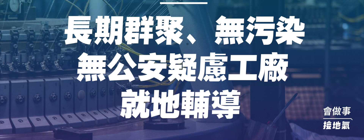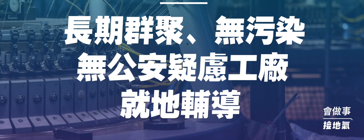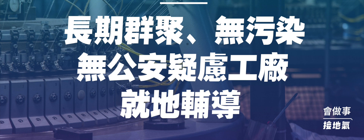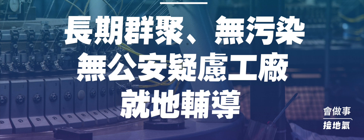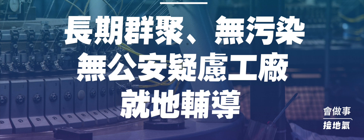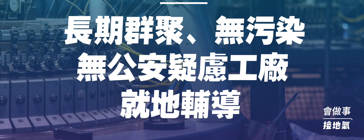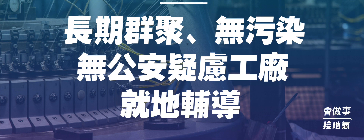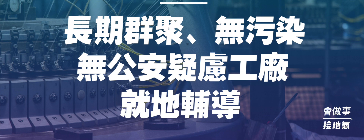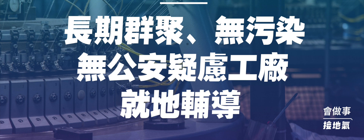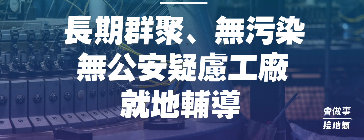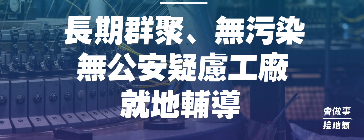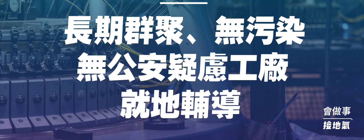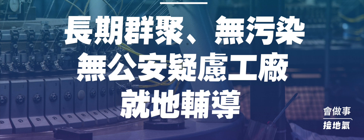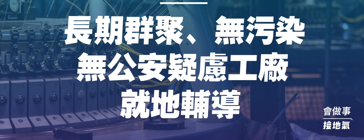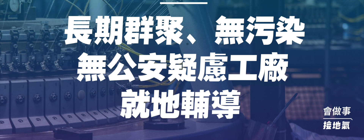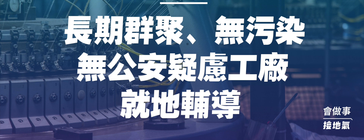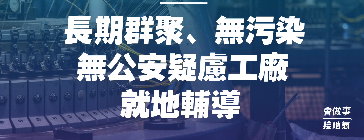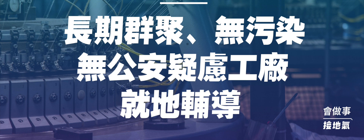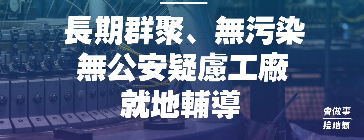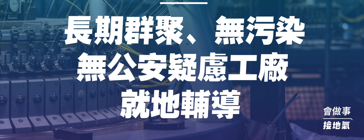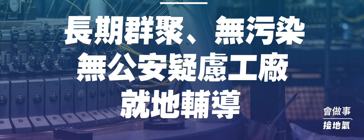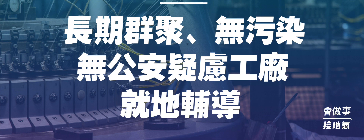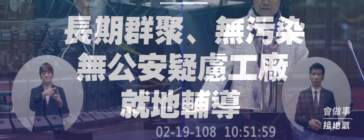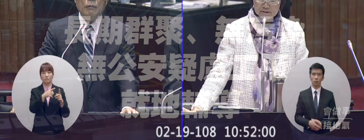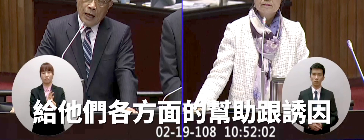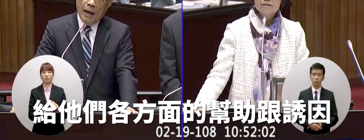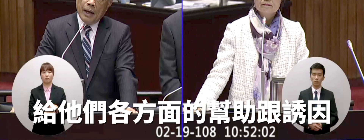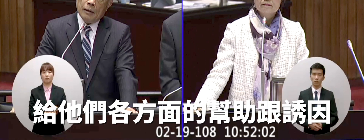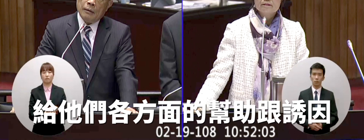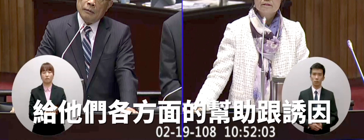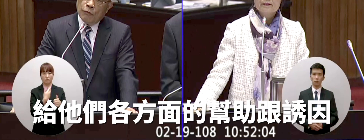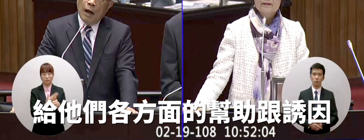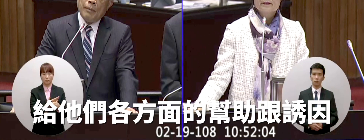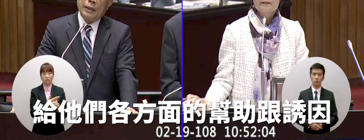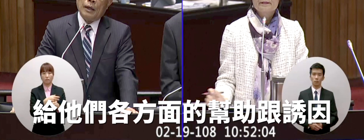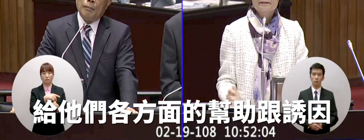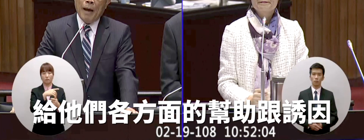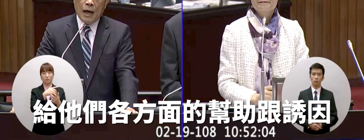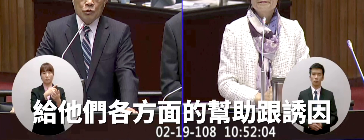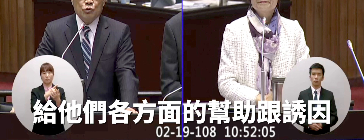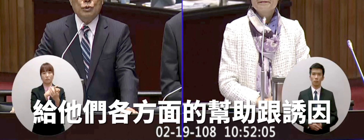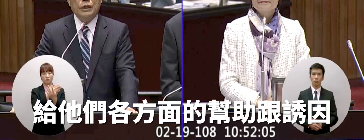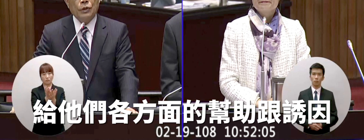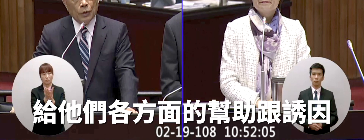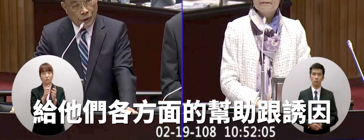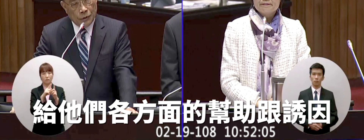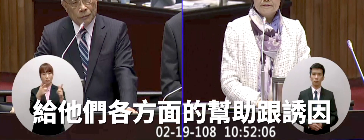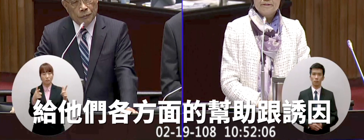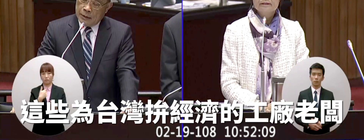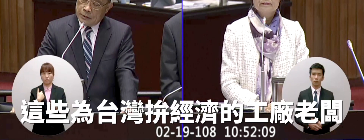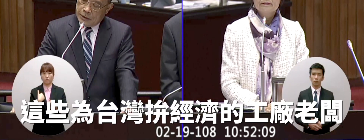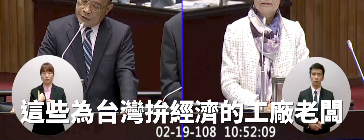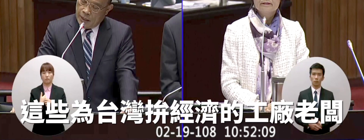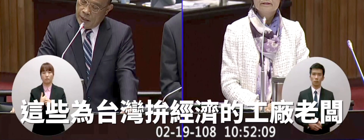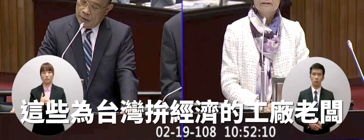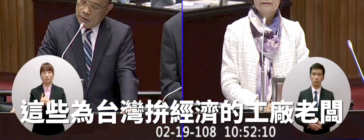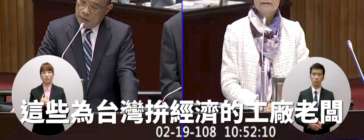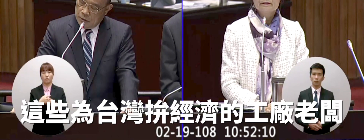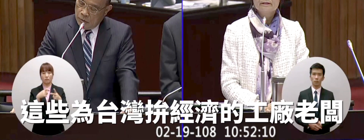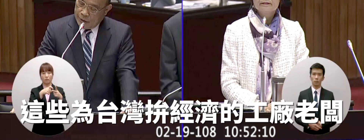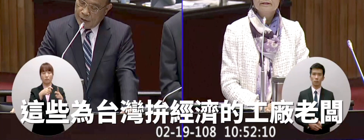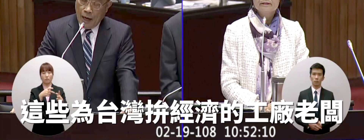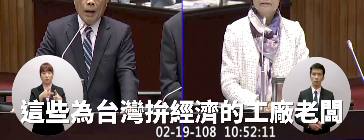工厂，我们希望就地辅导，给他们各方面的帮助跟诱因，让这